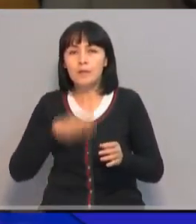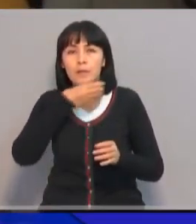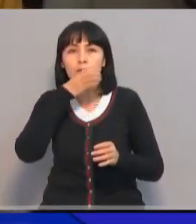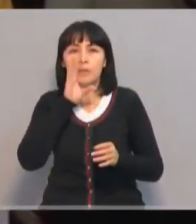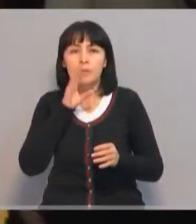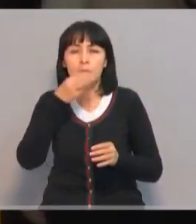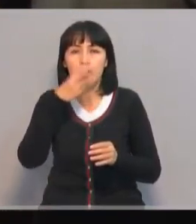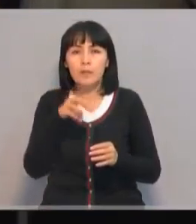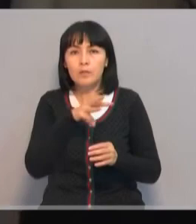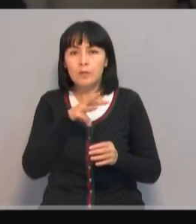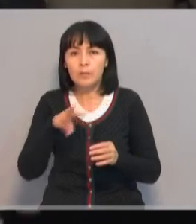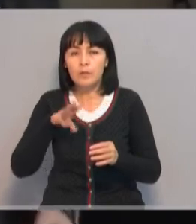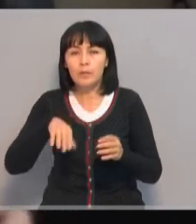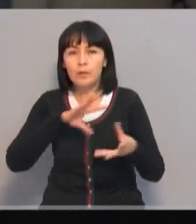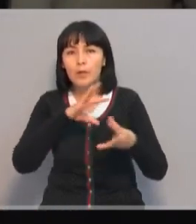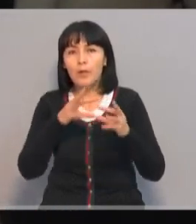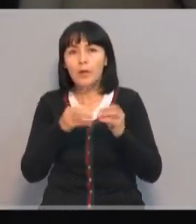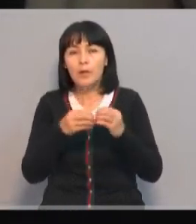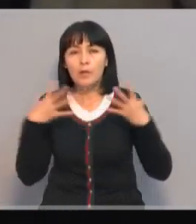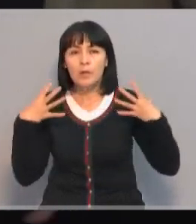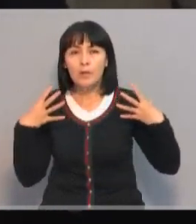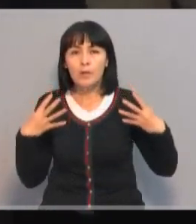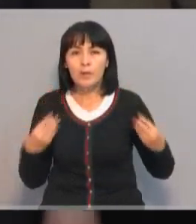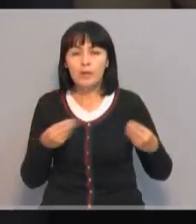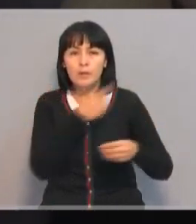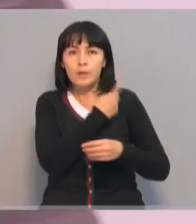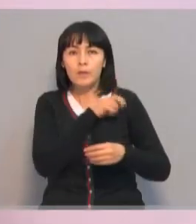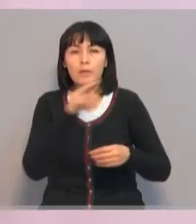провели около 30 минут. В целом, за состоянием привитых